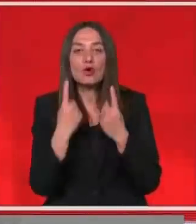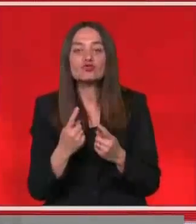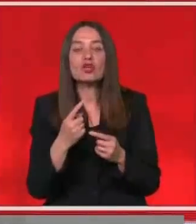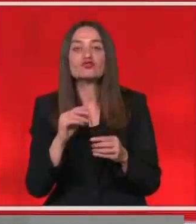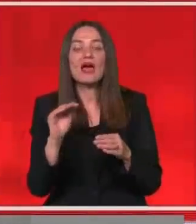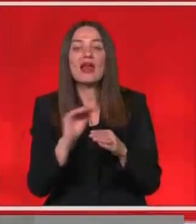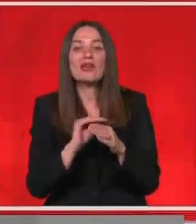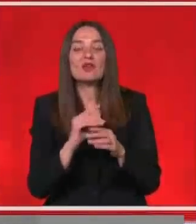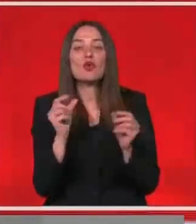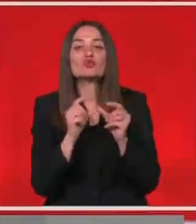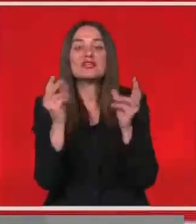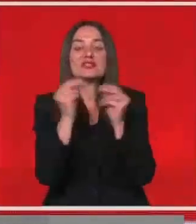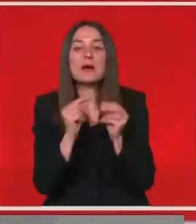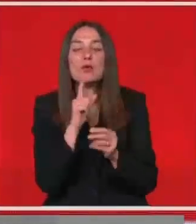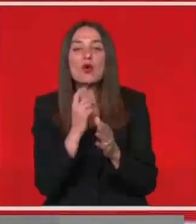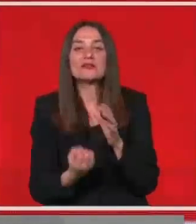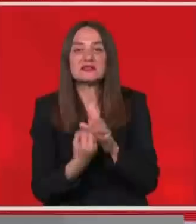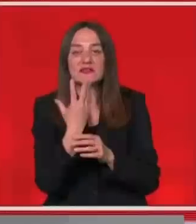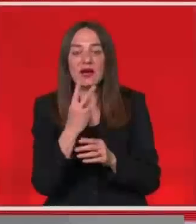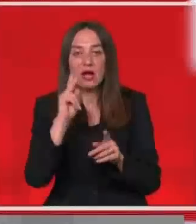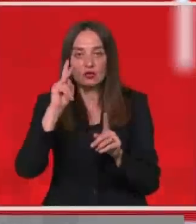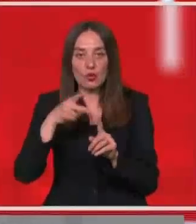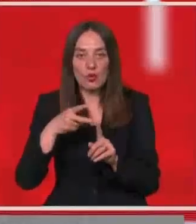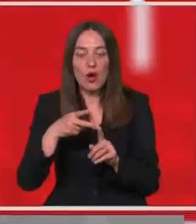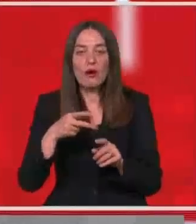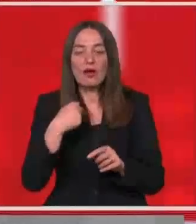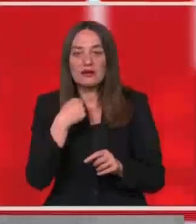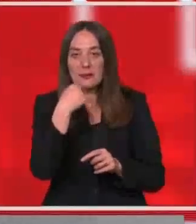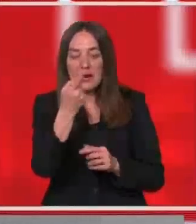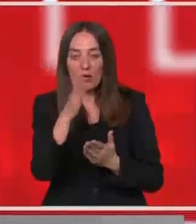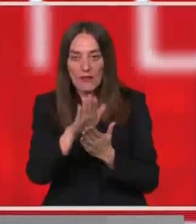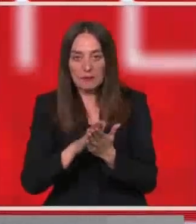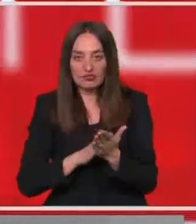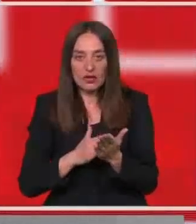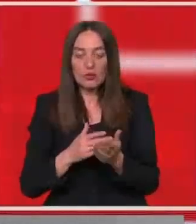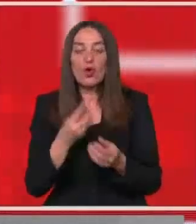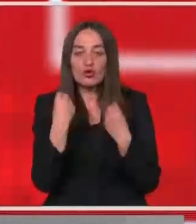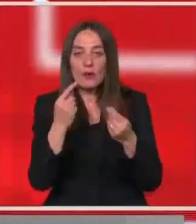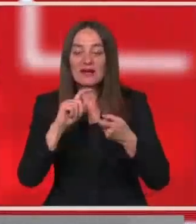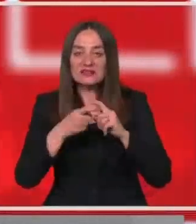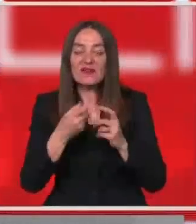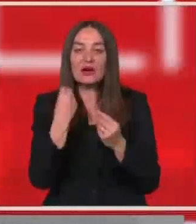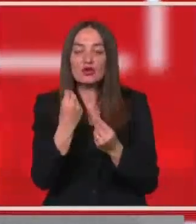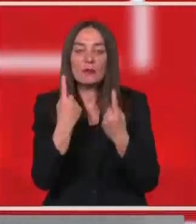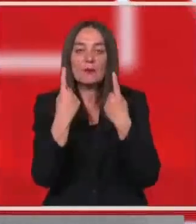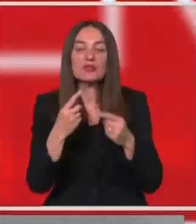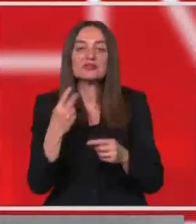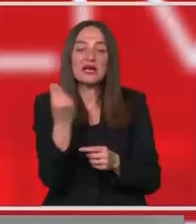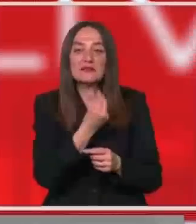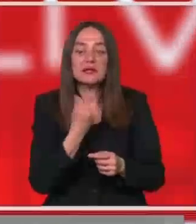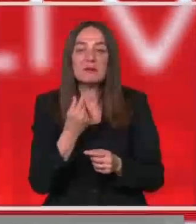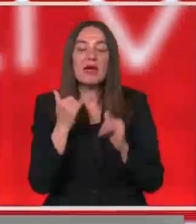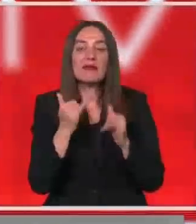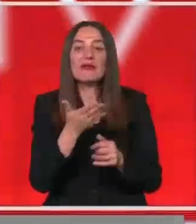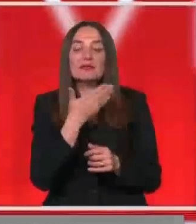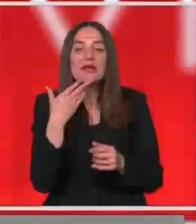likvidnost u sistemu i likvidnost koja se stvara. Drugo, pomenuo sam na početku da je dobra stvar i dobra pozicija Srbije to što danas